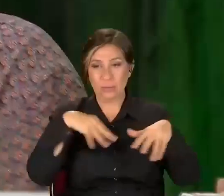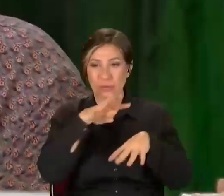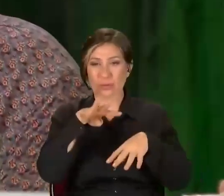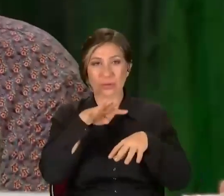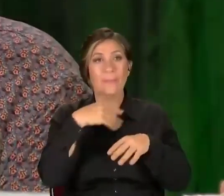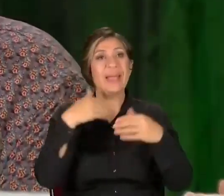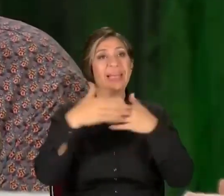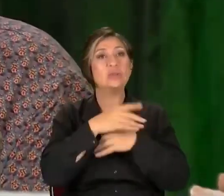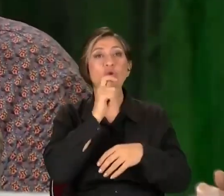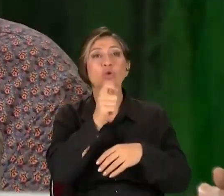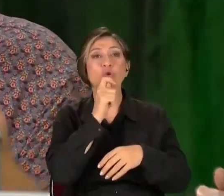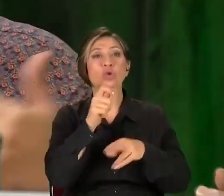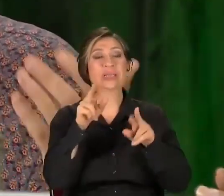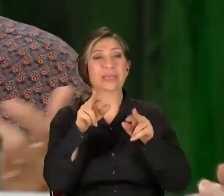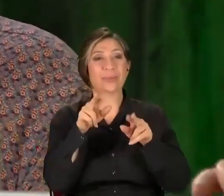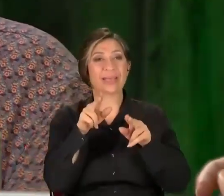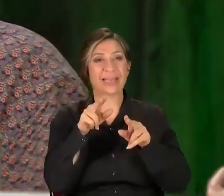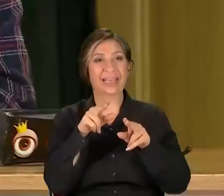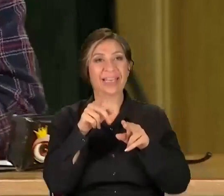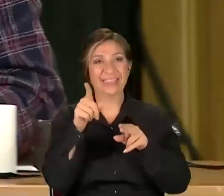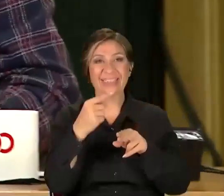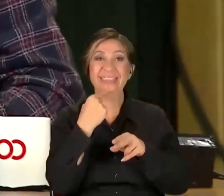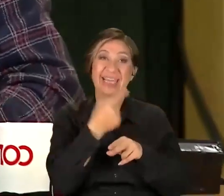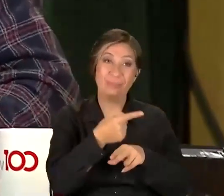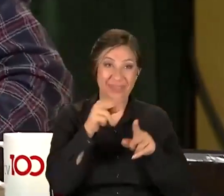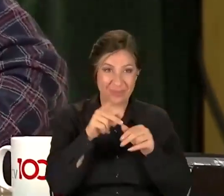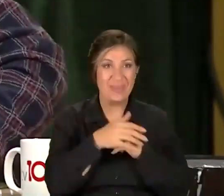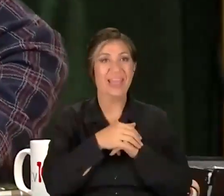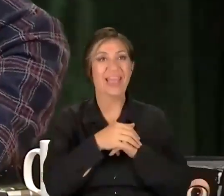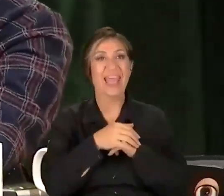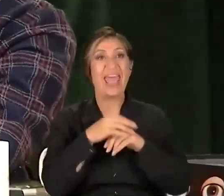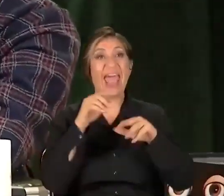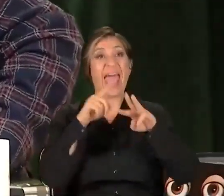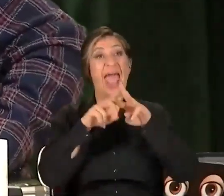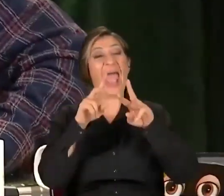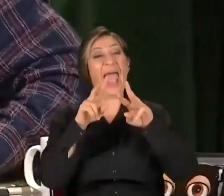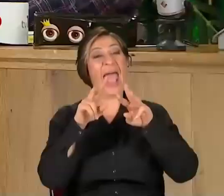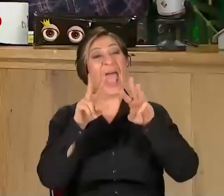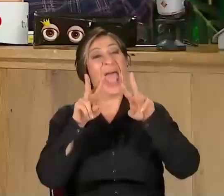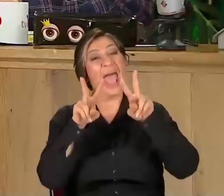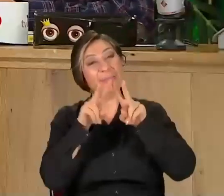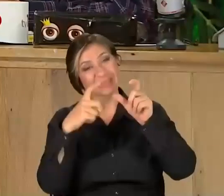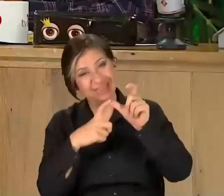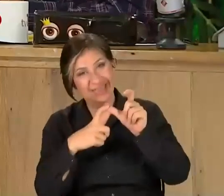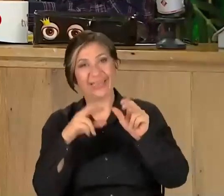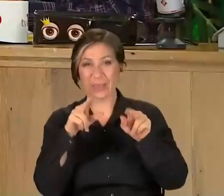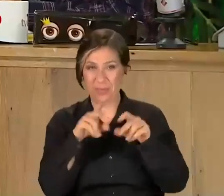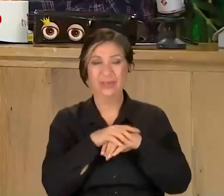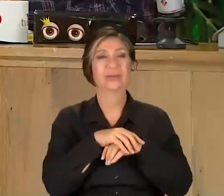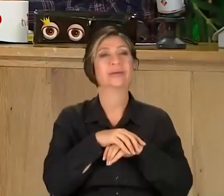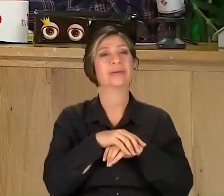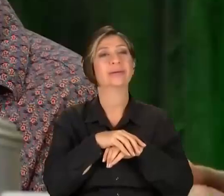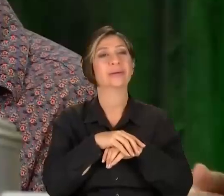ben gecenin sunucusu gibiyim biraz aslında. Teşrifatçı gibiyim sizin deyiminizle. MC. MC de diyebiliriz. MC, Master of Ceremony gibi.